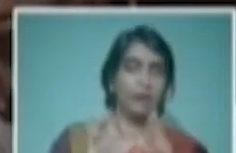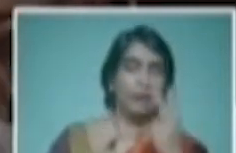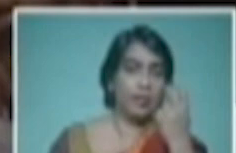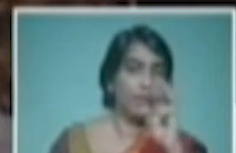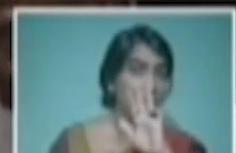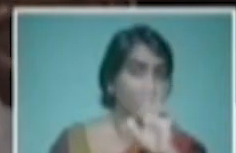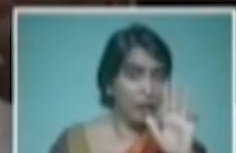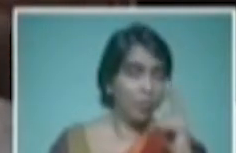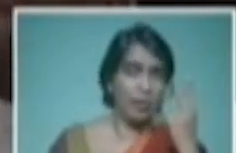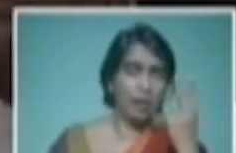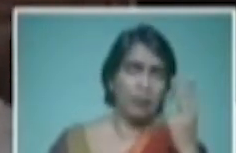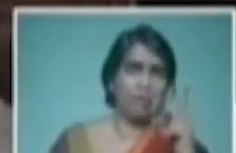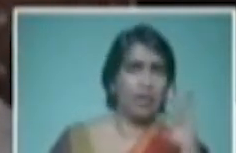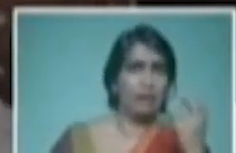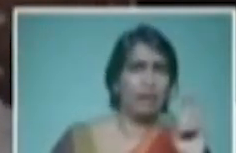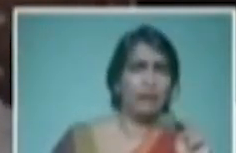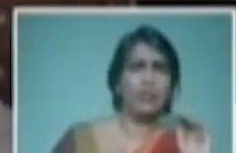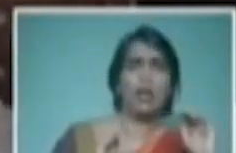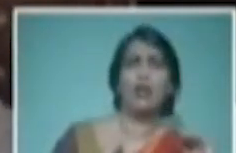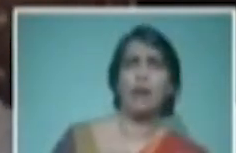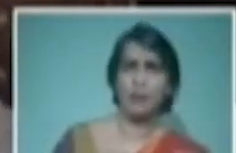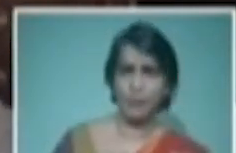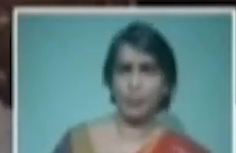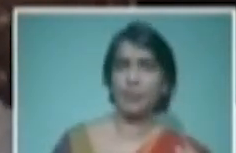2019ට වඩා 20 වෙනකොට අඩුවීමක් දක්නට ලැබෙනවා.